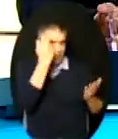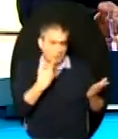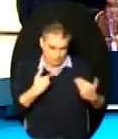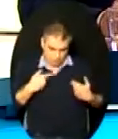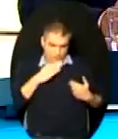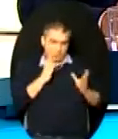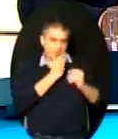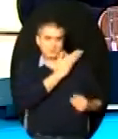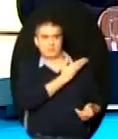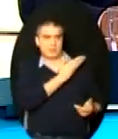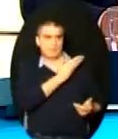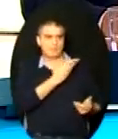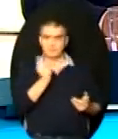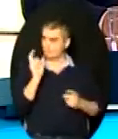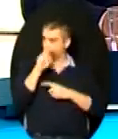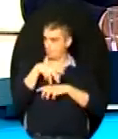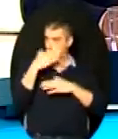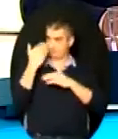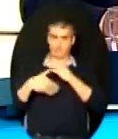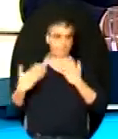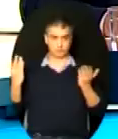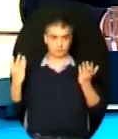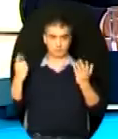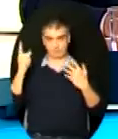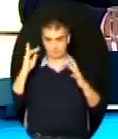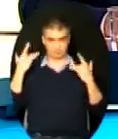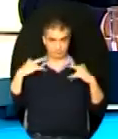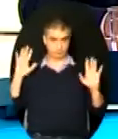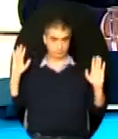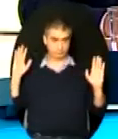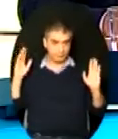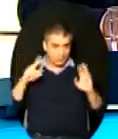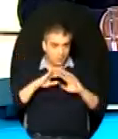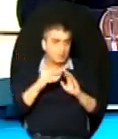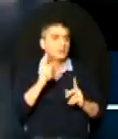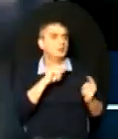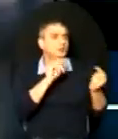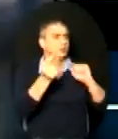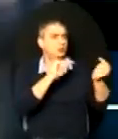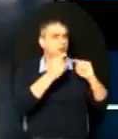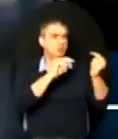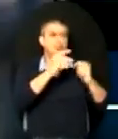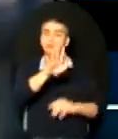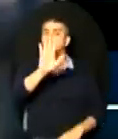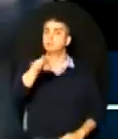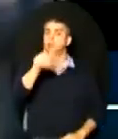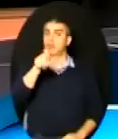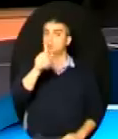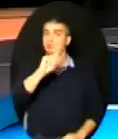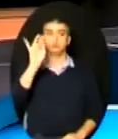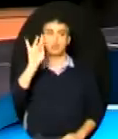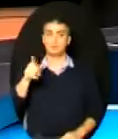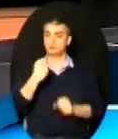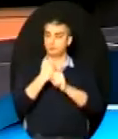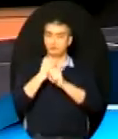גם בעיות איתם. עולים על המערה, ובסופו של דבר, יש גם אנשים שלא מגנים, לא מגנים